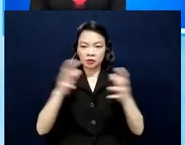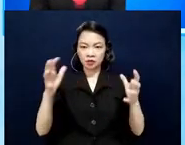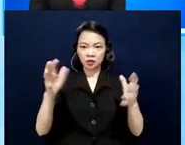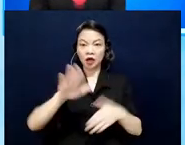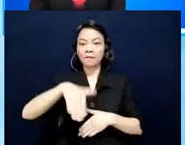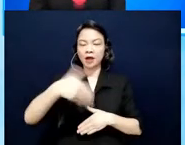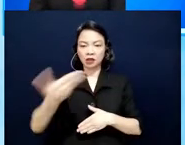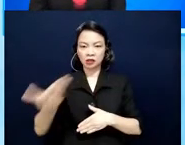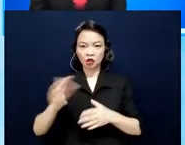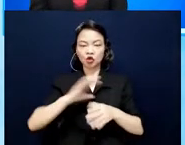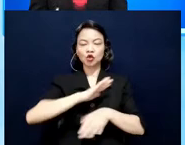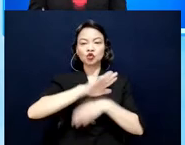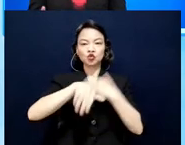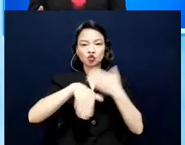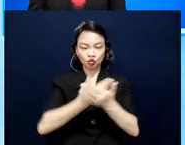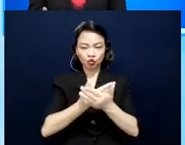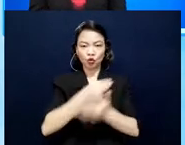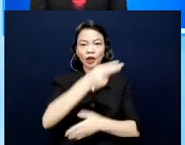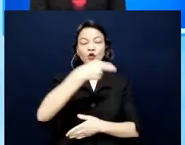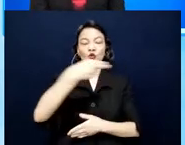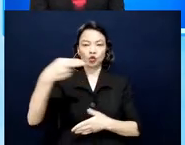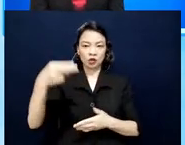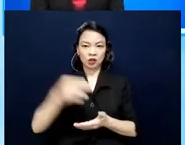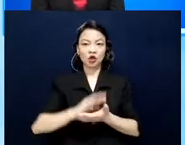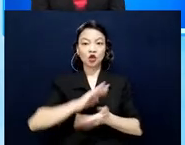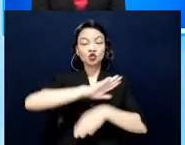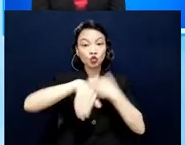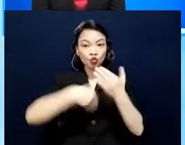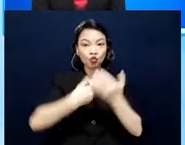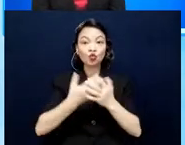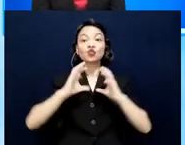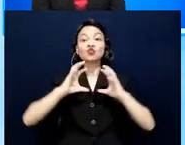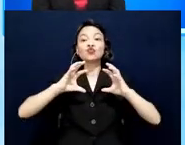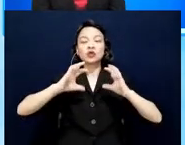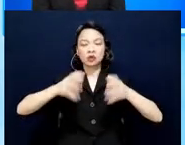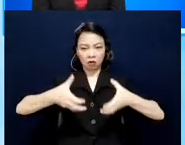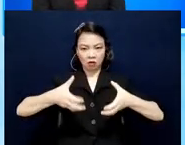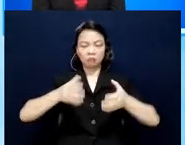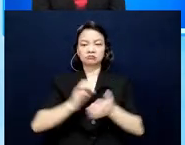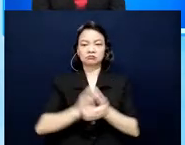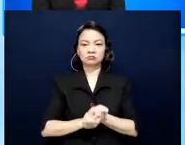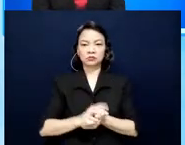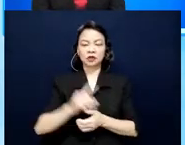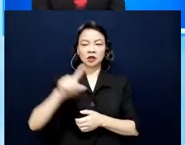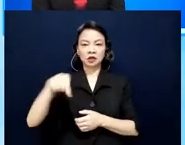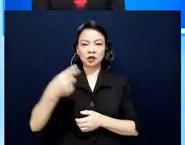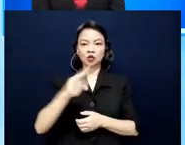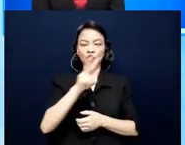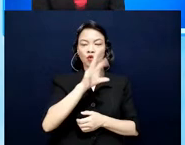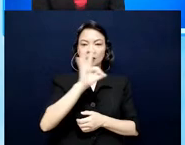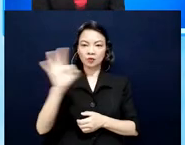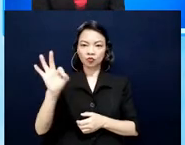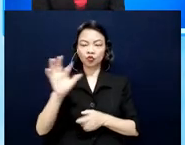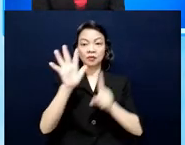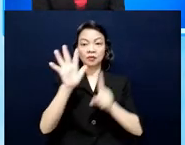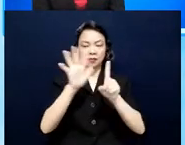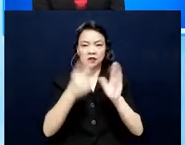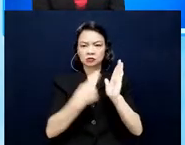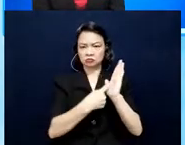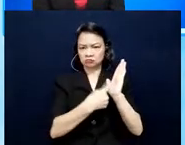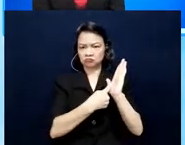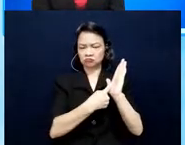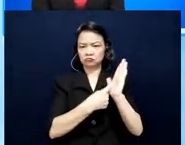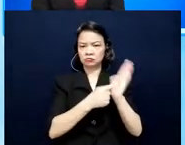seluruh Indonesia, bahkan di seluruh dunia. Sejak tahun 2015, data menunjukkan bahwa 4